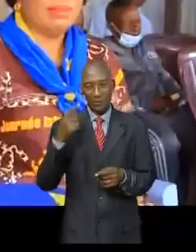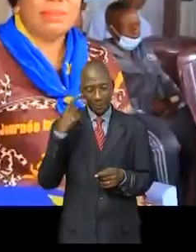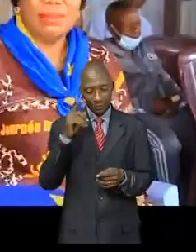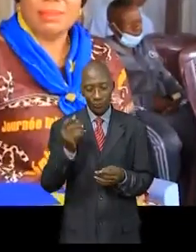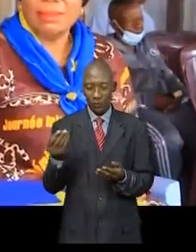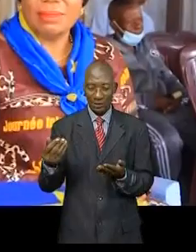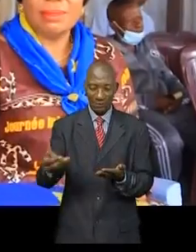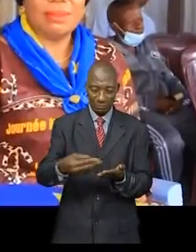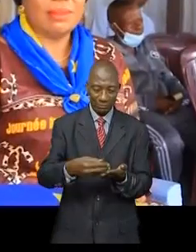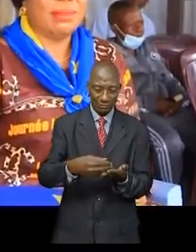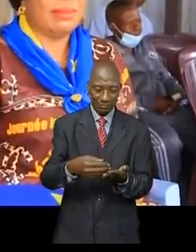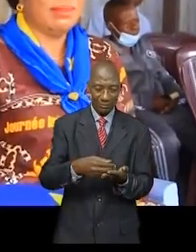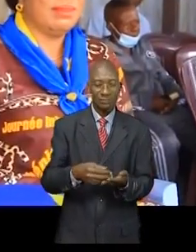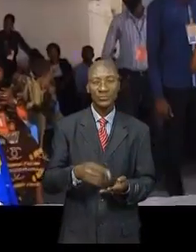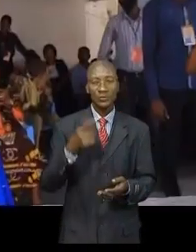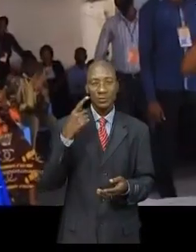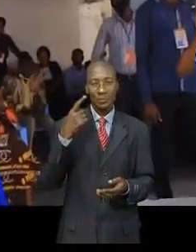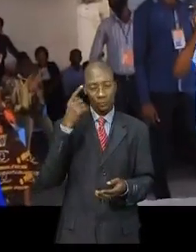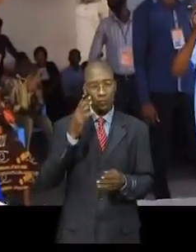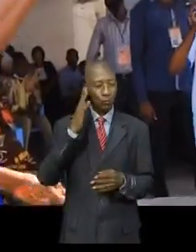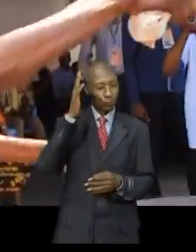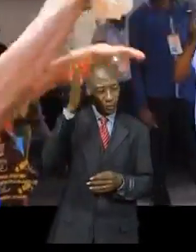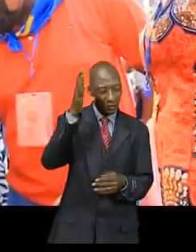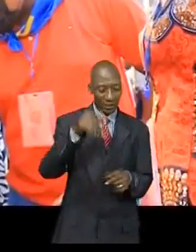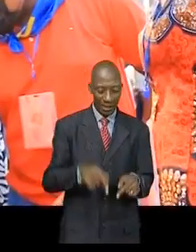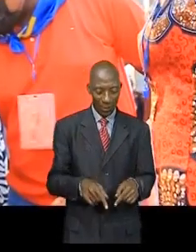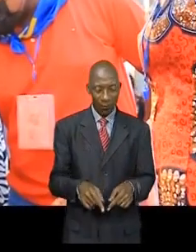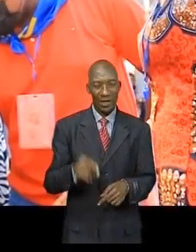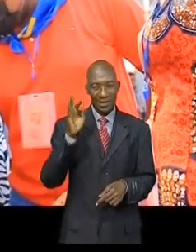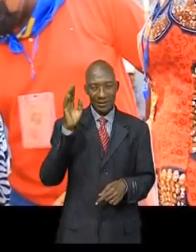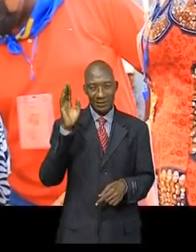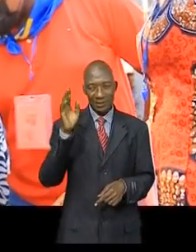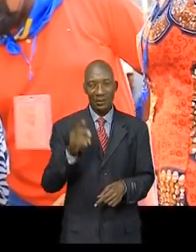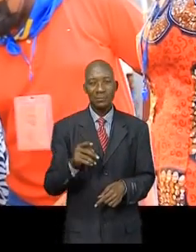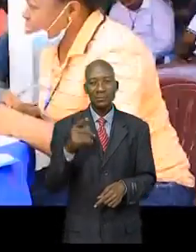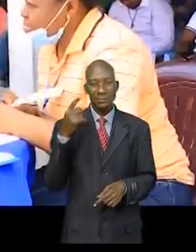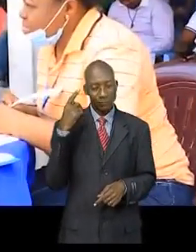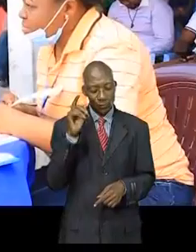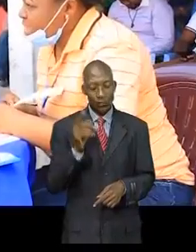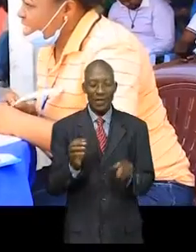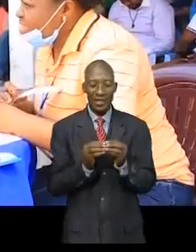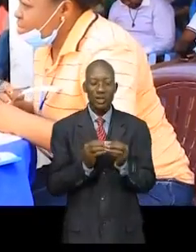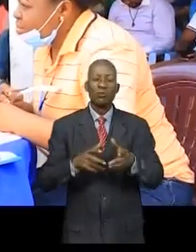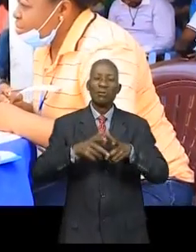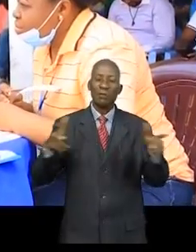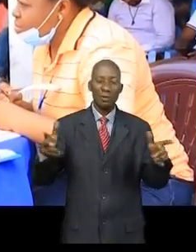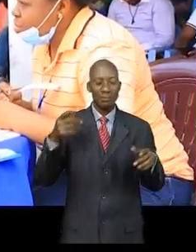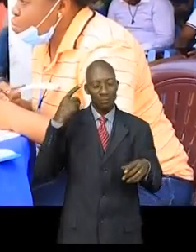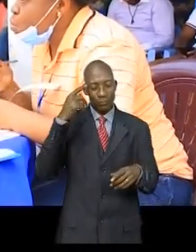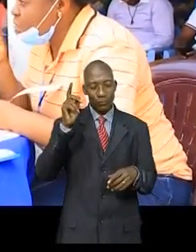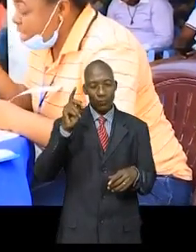congrès qui se tiendra le 2 août prochain à Kinshasa, la capitale. Célestin Goma, le secrétaire permanent adjoint, revient sur